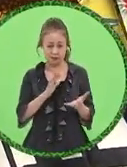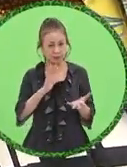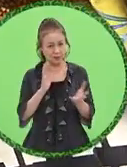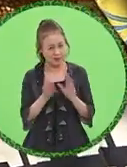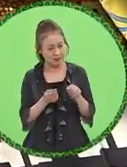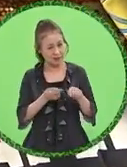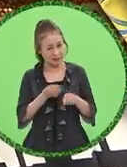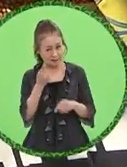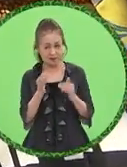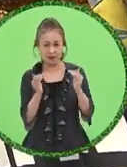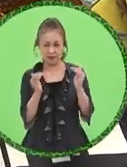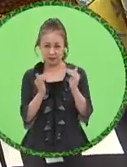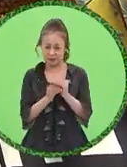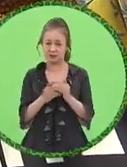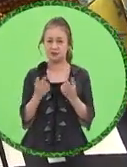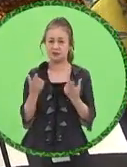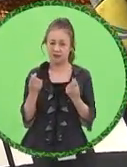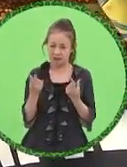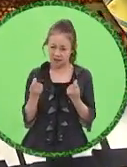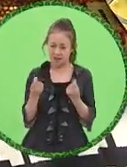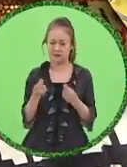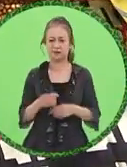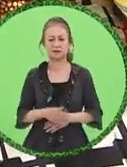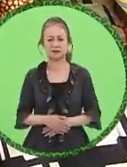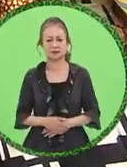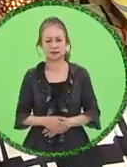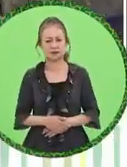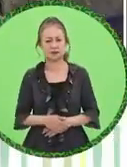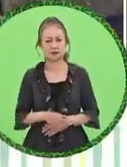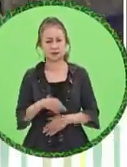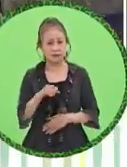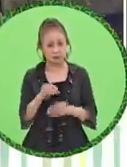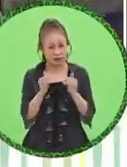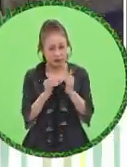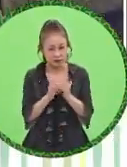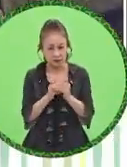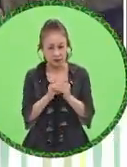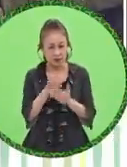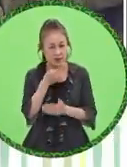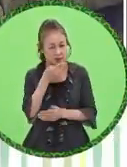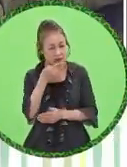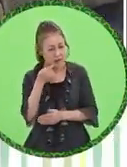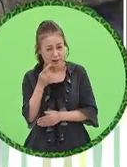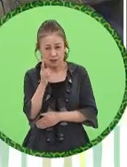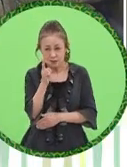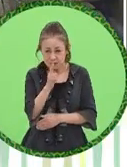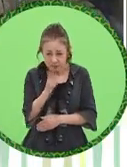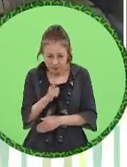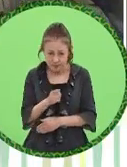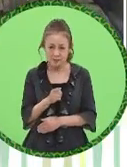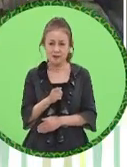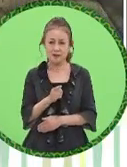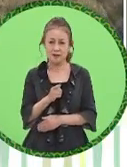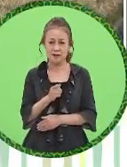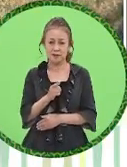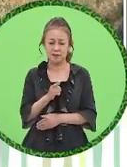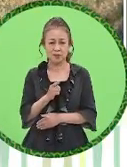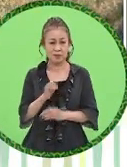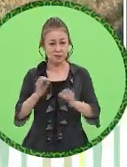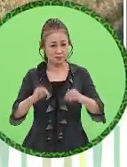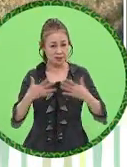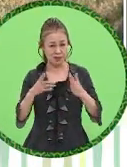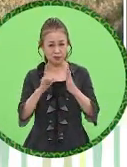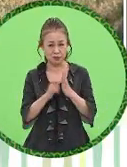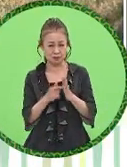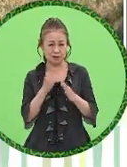歴史を変えた石垣ですね。 この石垣が赤く焼けてひび割れているのは、被